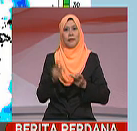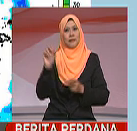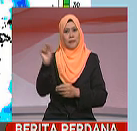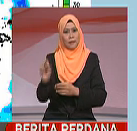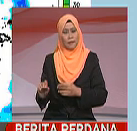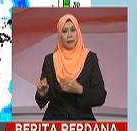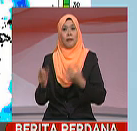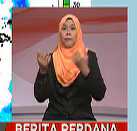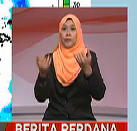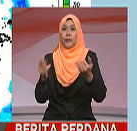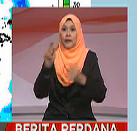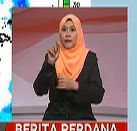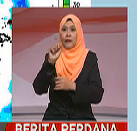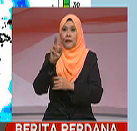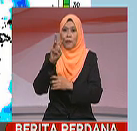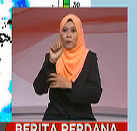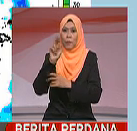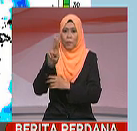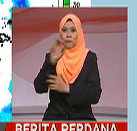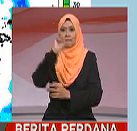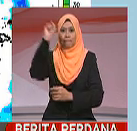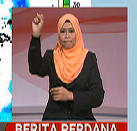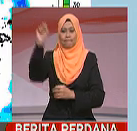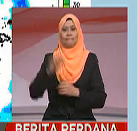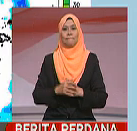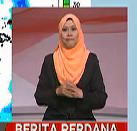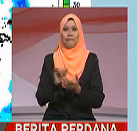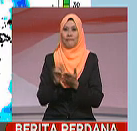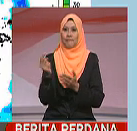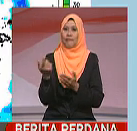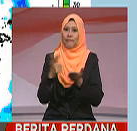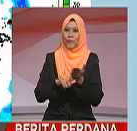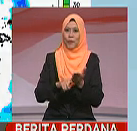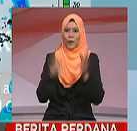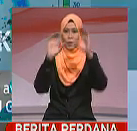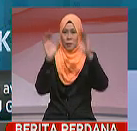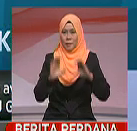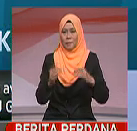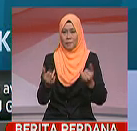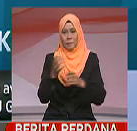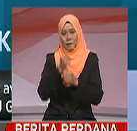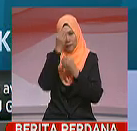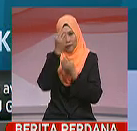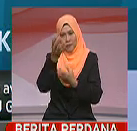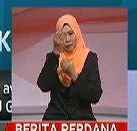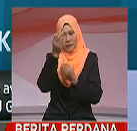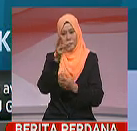Sandakan Tawau bagi negeri Sabah. Sekian dahulu laporan cuaca buat malam ini. Dapatkan informasi